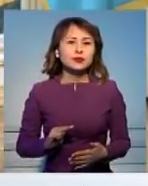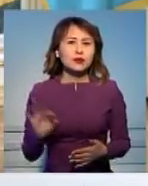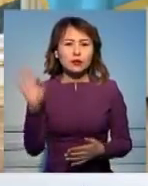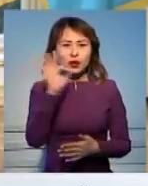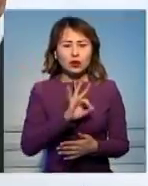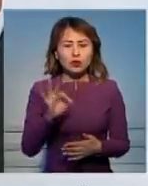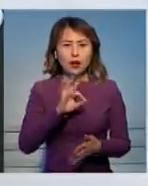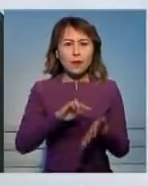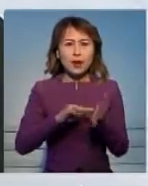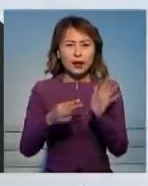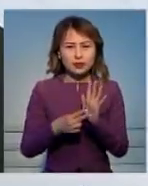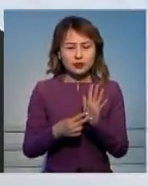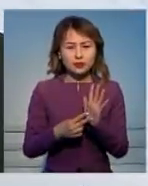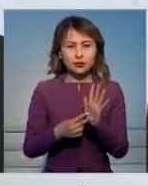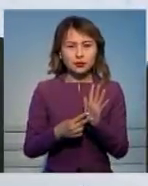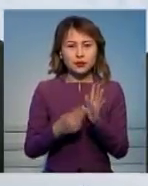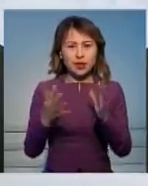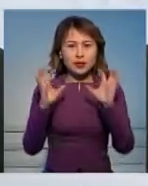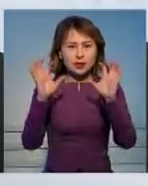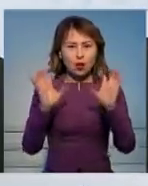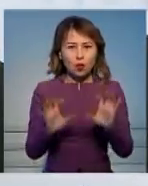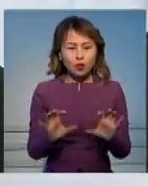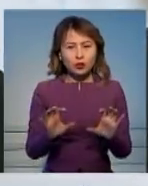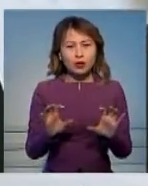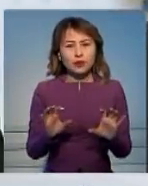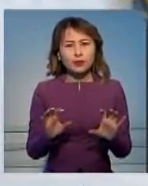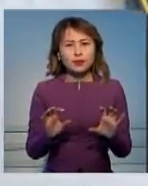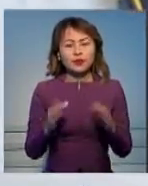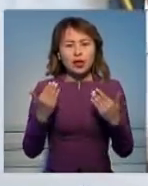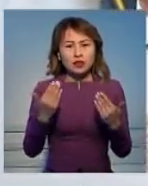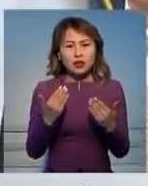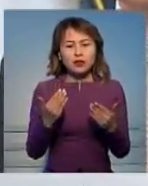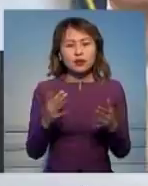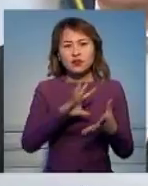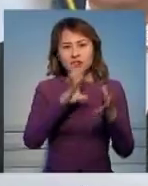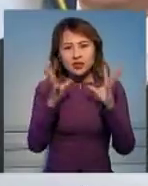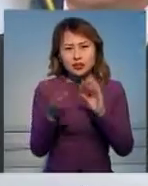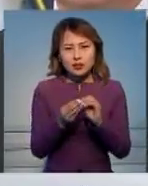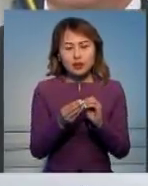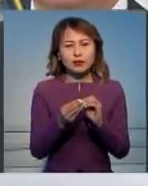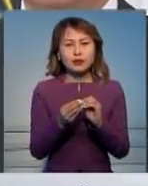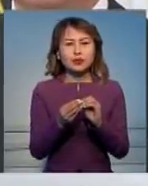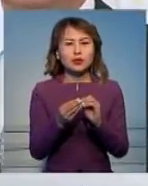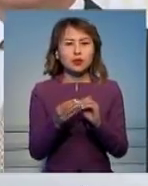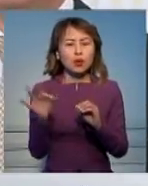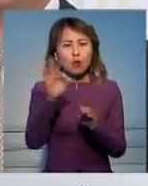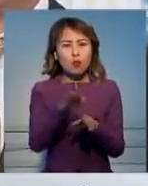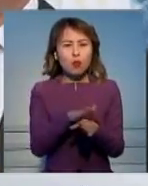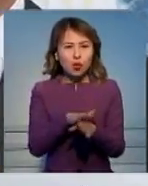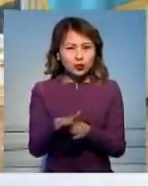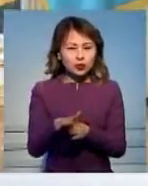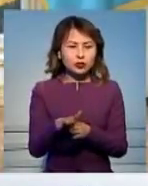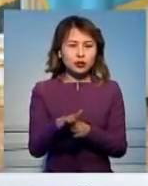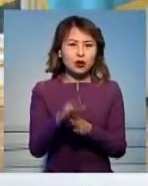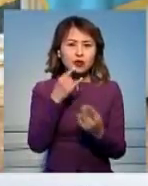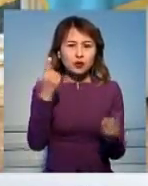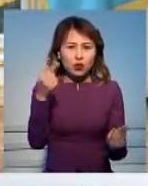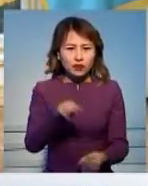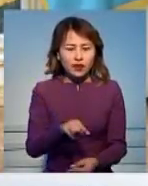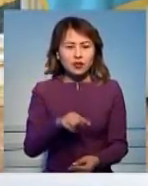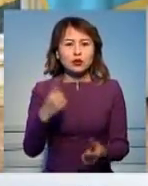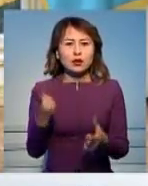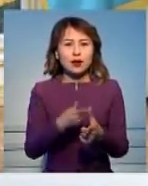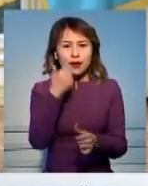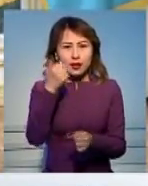над проектом этого закона. Логика всех этих преобразований полностью соответствует